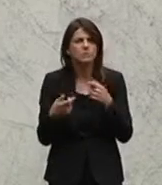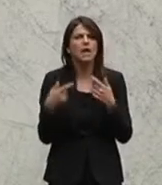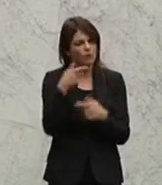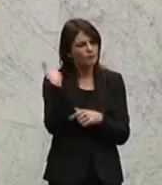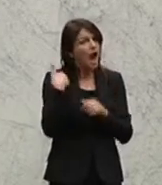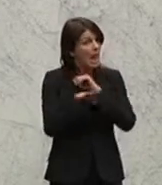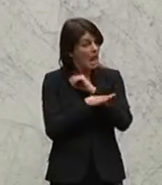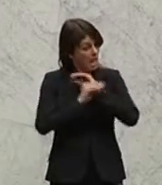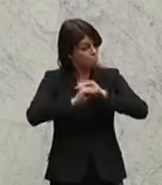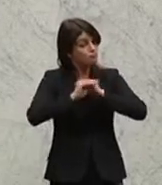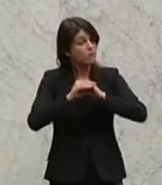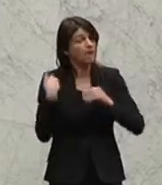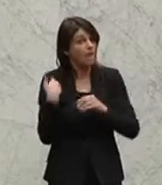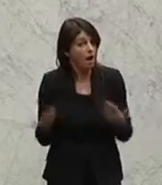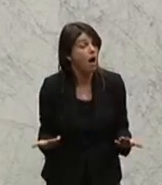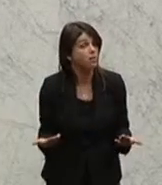Lehrlinge ausgebildet haben,